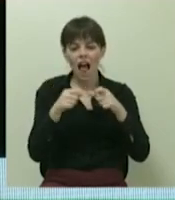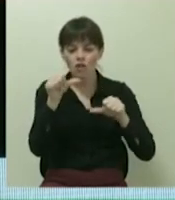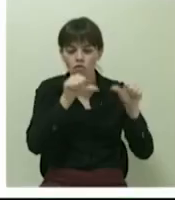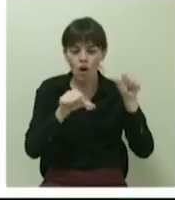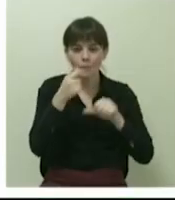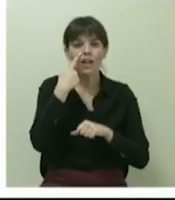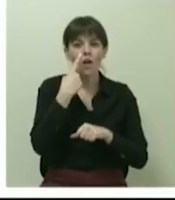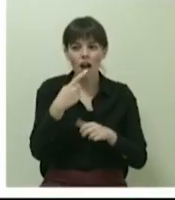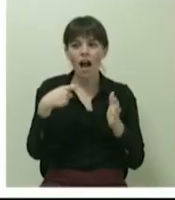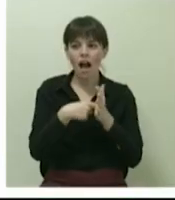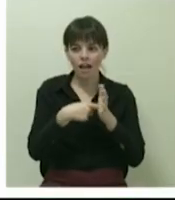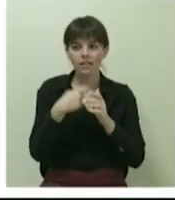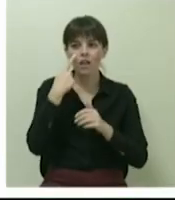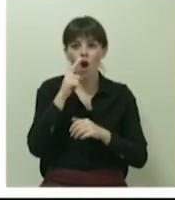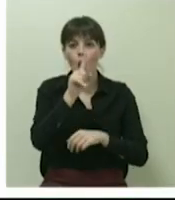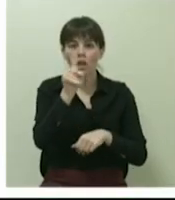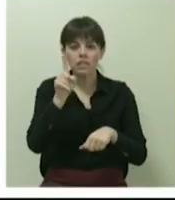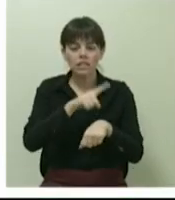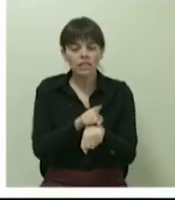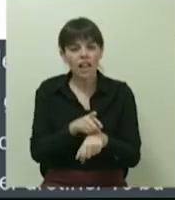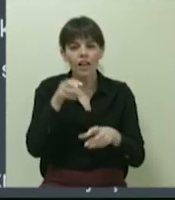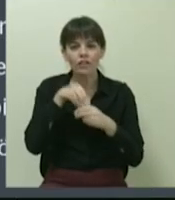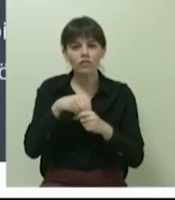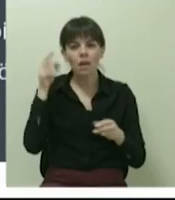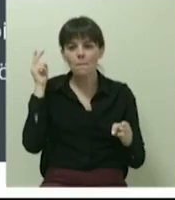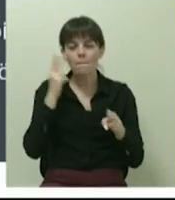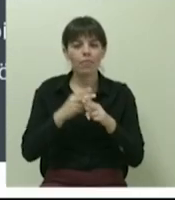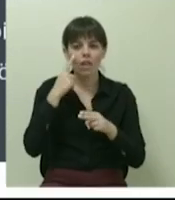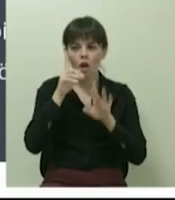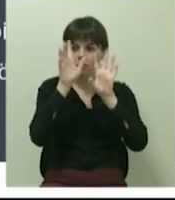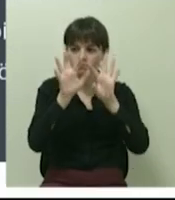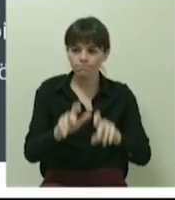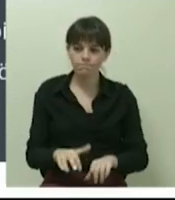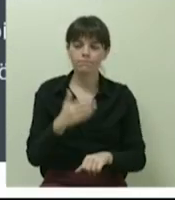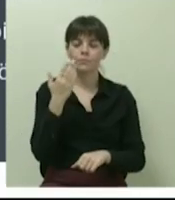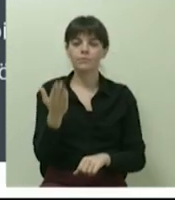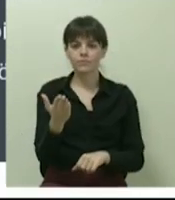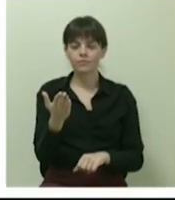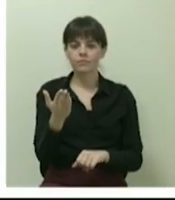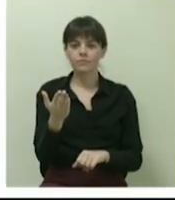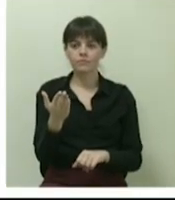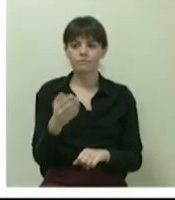ona. 10 saniye içinde yazdı.